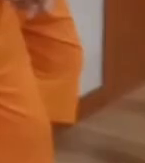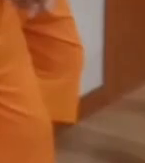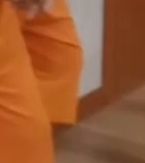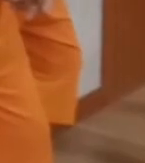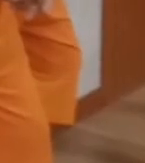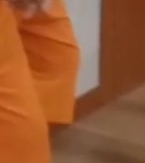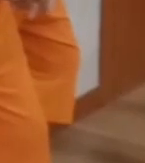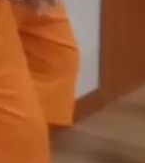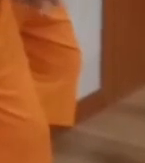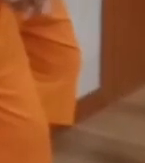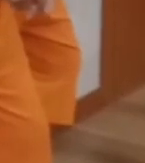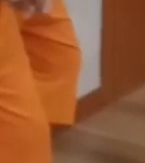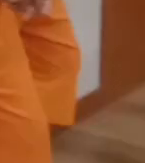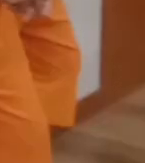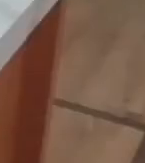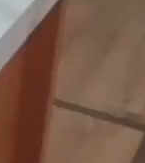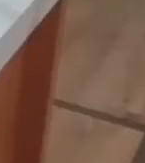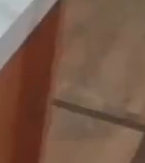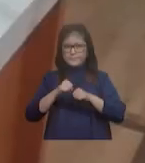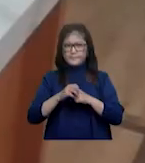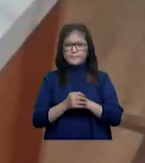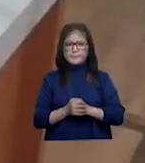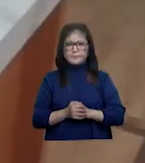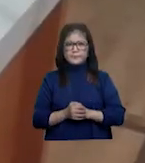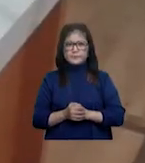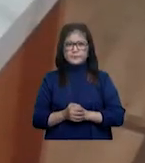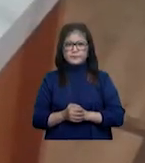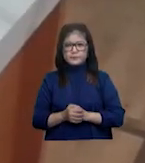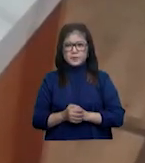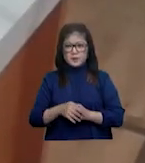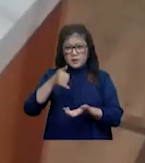Serang, Banten. Mengelabui petugas, sabu diselundupkan dalam hiasan dinding.